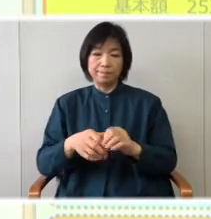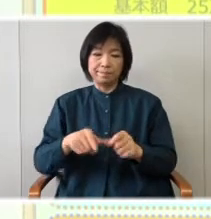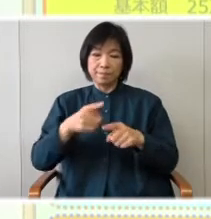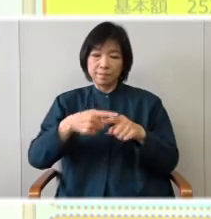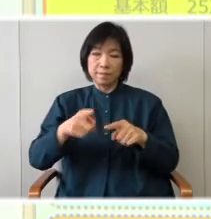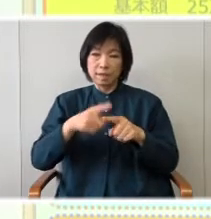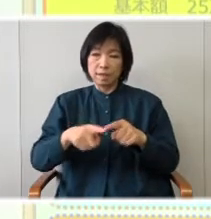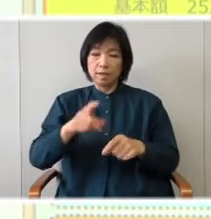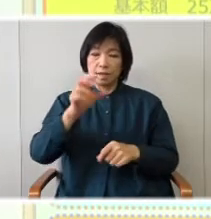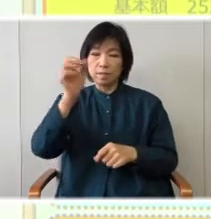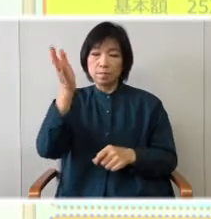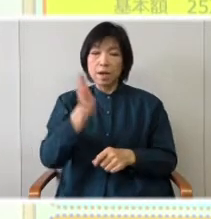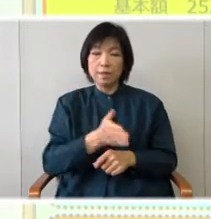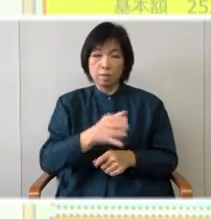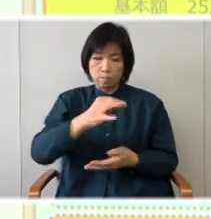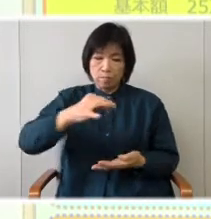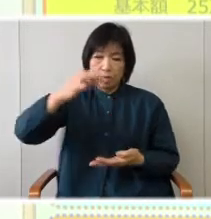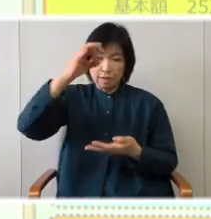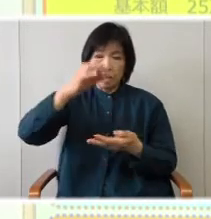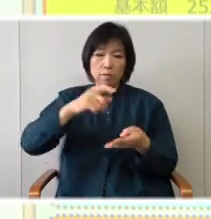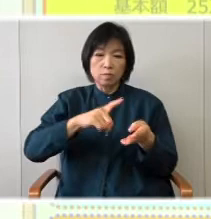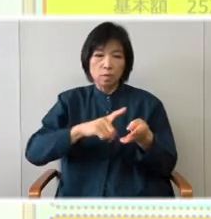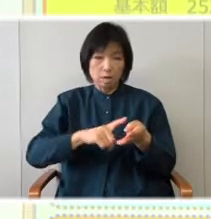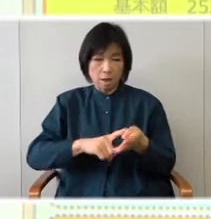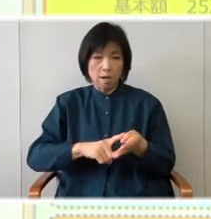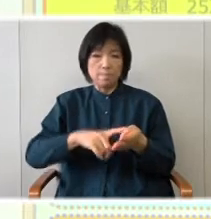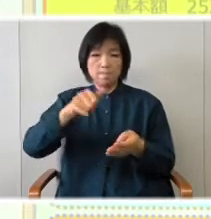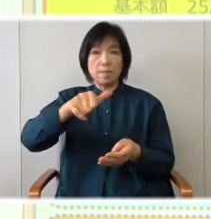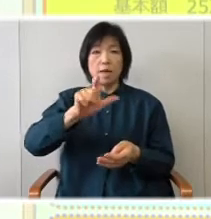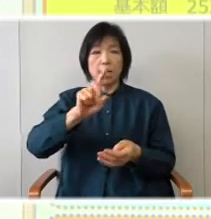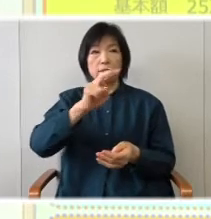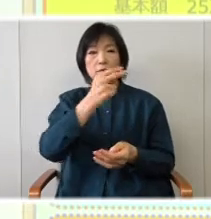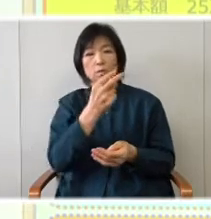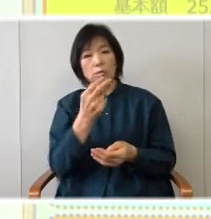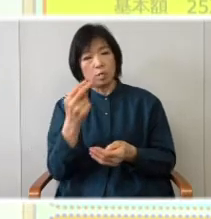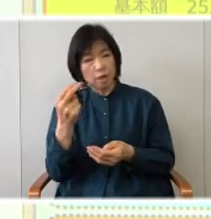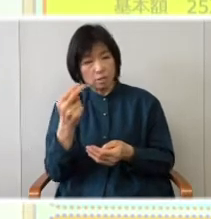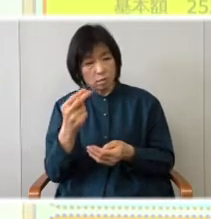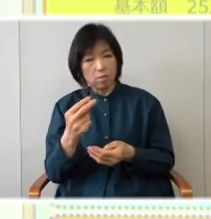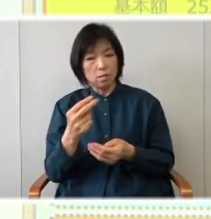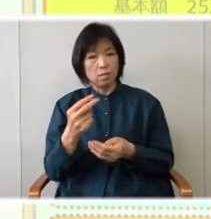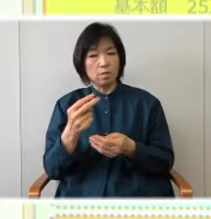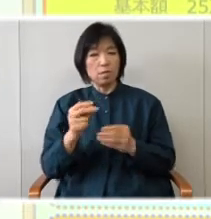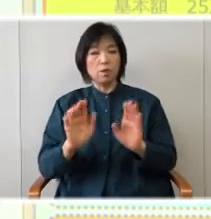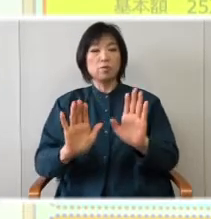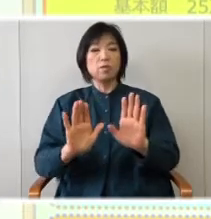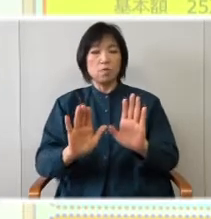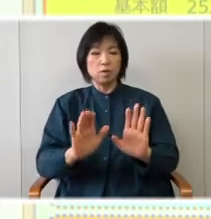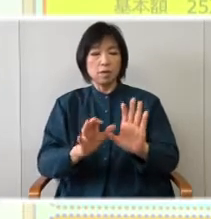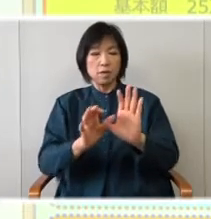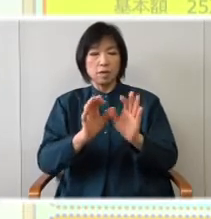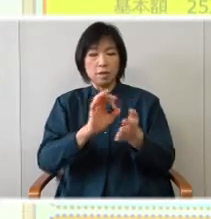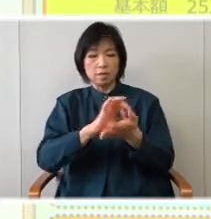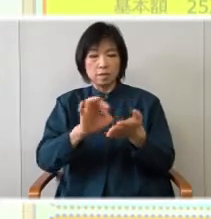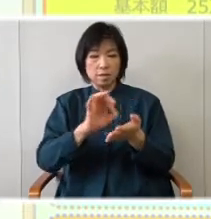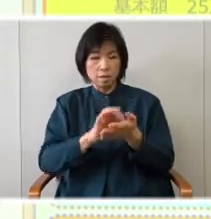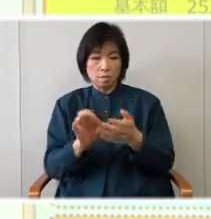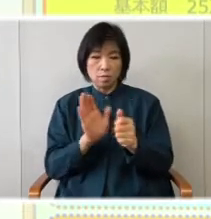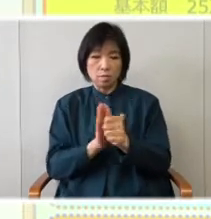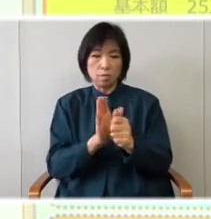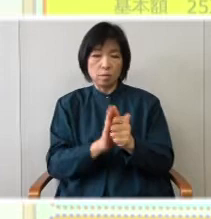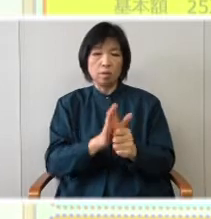ブとかペレットストーブの設置補助の拡充ということもありますので、まあ、さまざまこうしたものを使っていただい